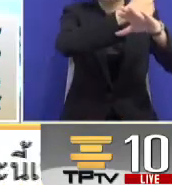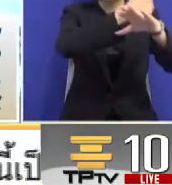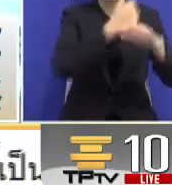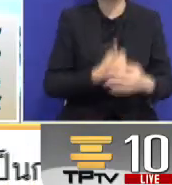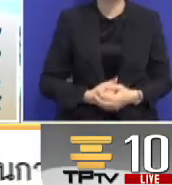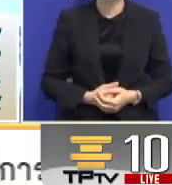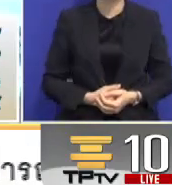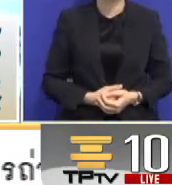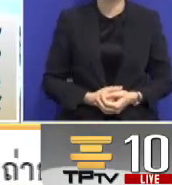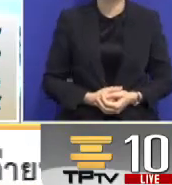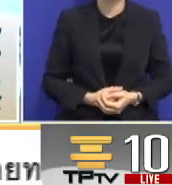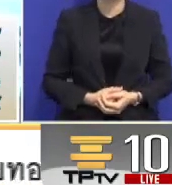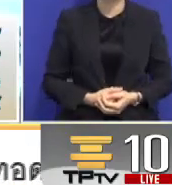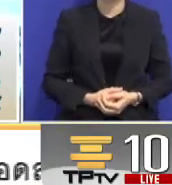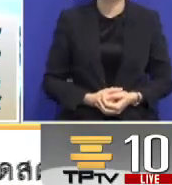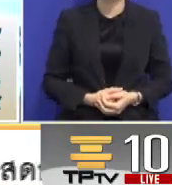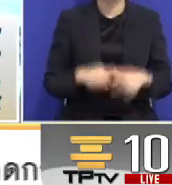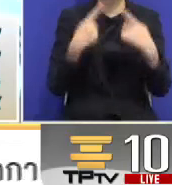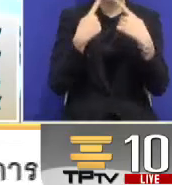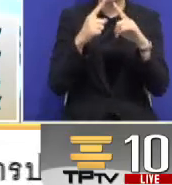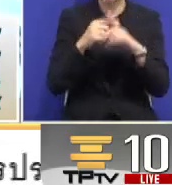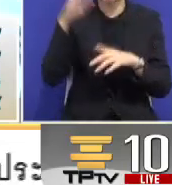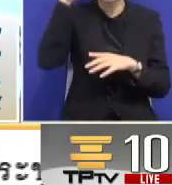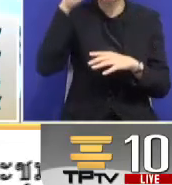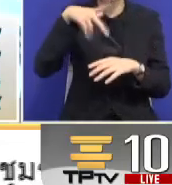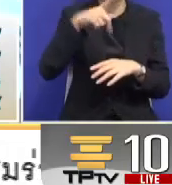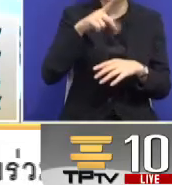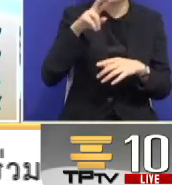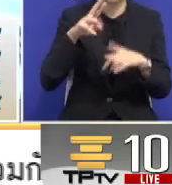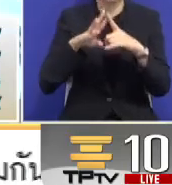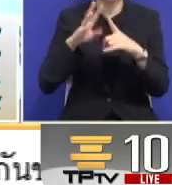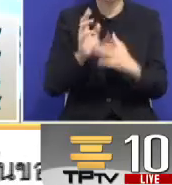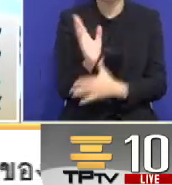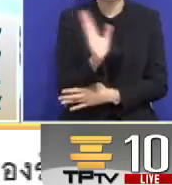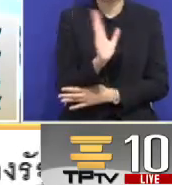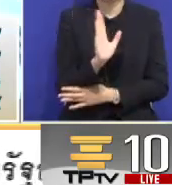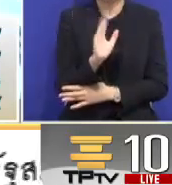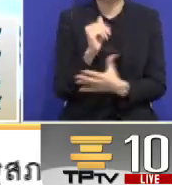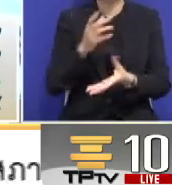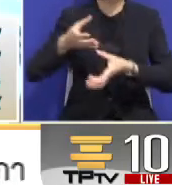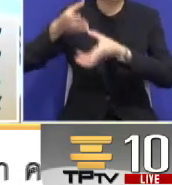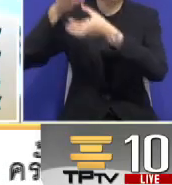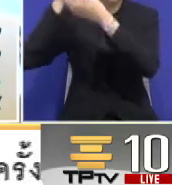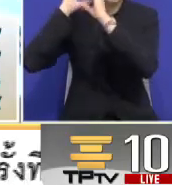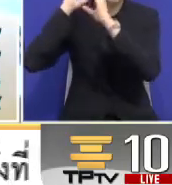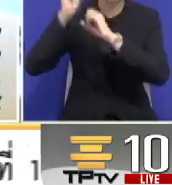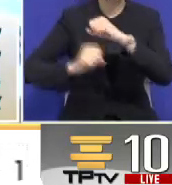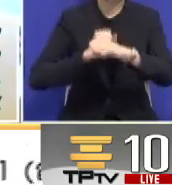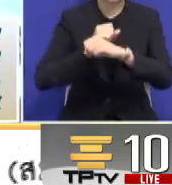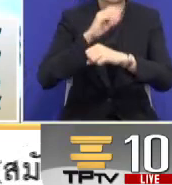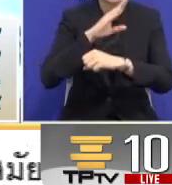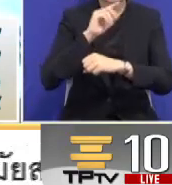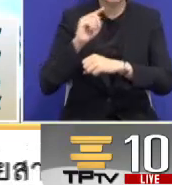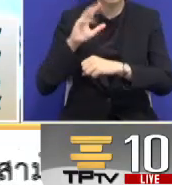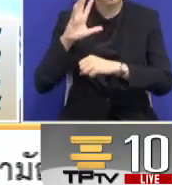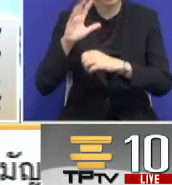ครับพลเอกประยุทธ์ไม่ใช่ฮะย้อนอดีตไป 4-5 ปีไม่ใช่แล้วถ้าเราใ